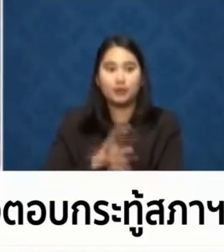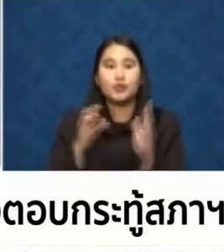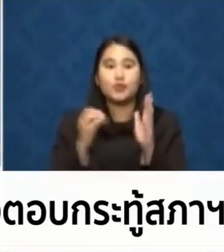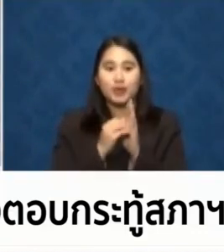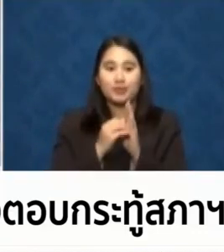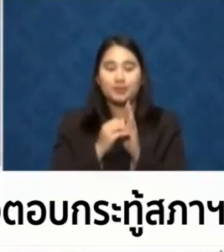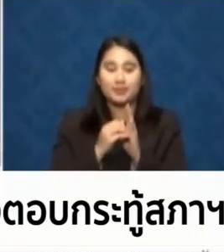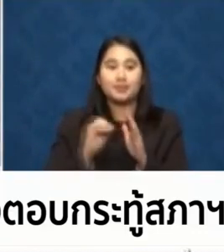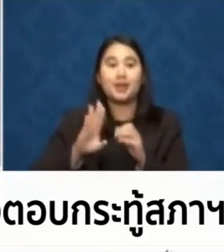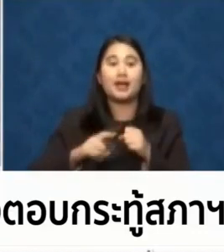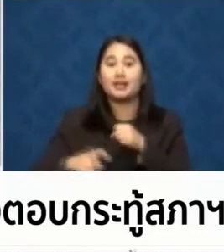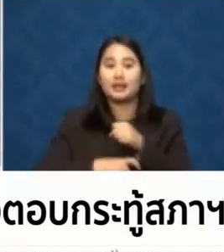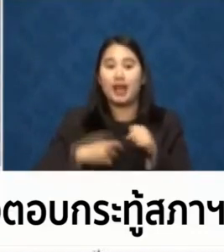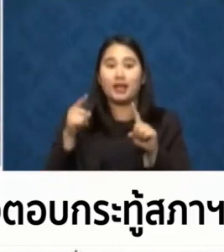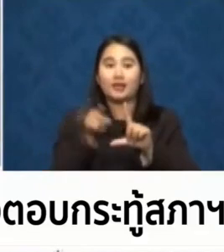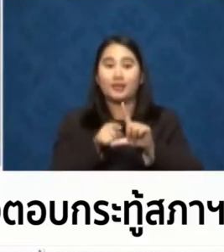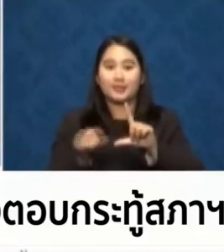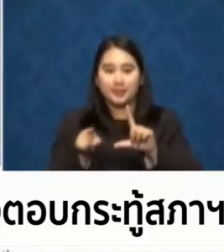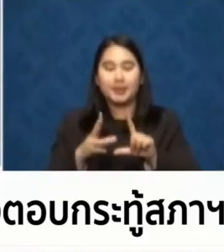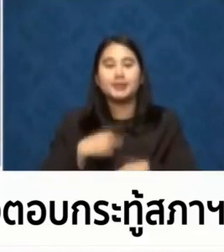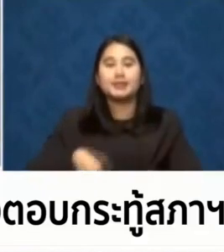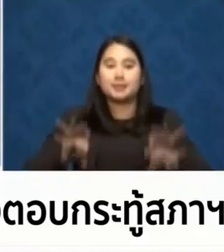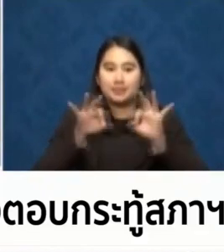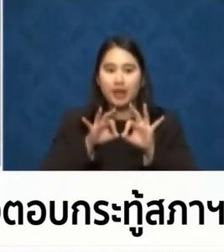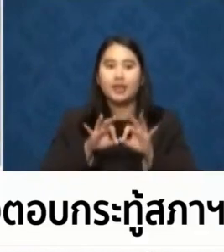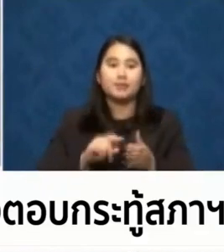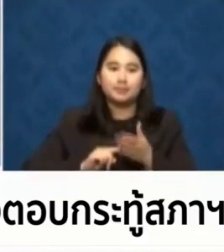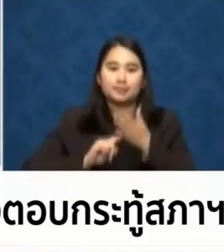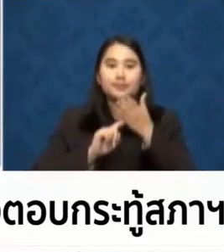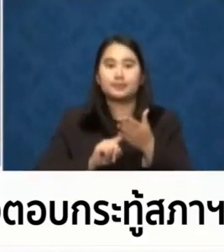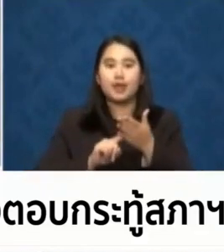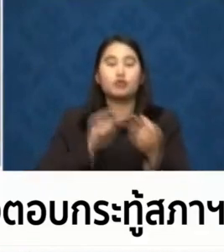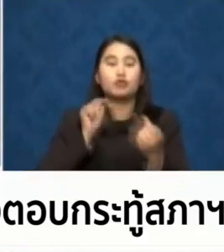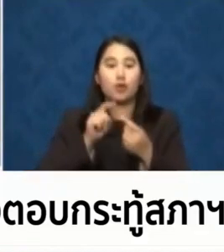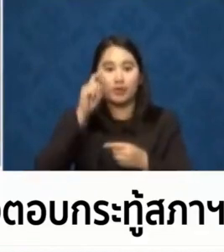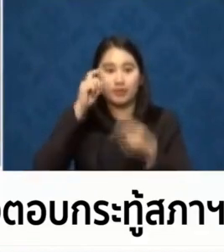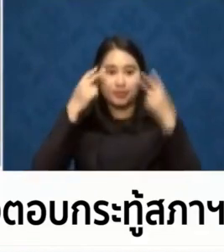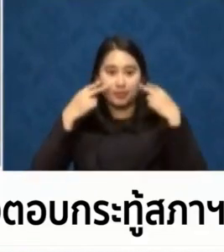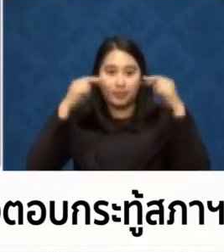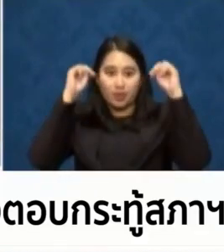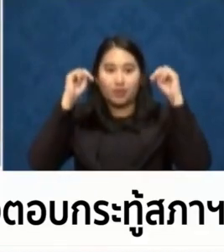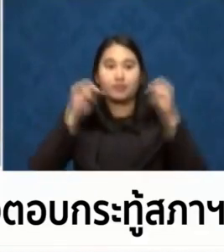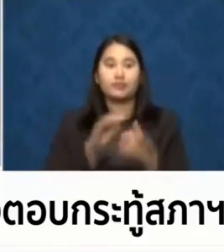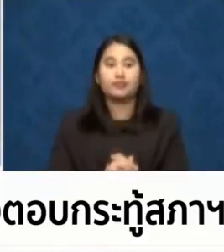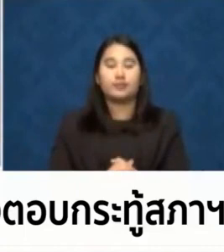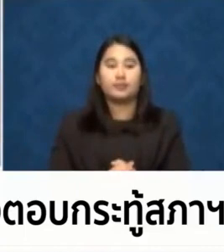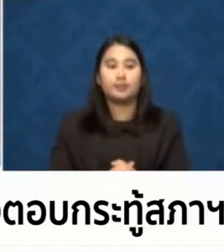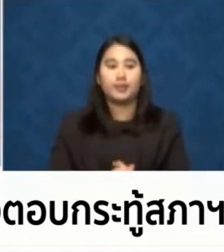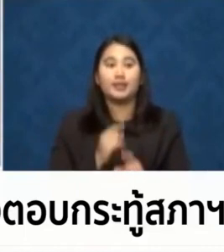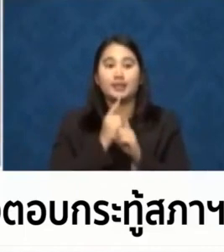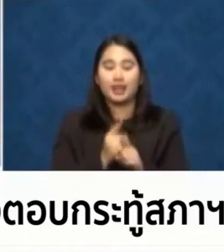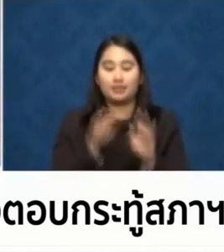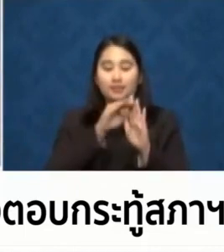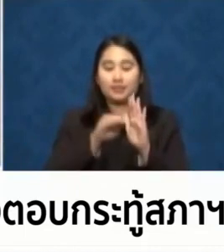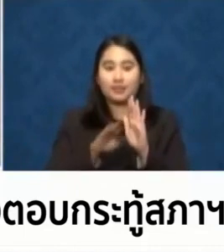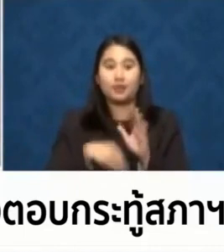แล้วก็บอกว่านายกควรจะมาตอบกระทู้ทุกวันพฤหัสเพราะเป็นวาระที่มีเป็นประจำจึงคุณเตรียมตัวอยู่ก่อนแล้ว